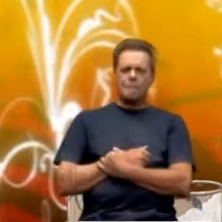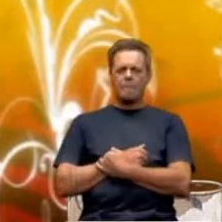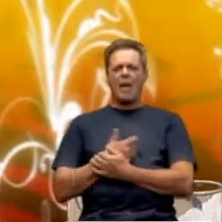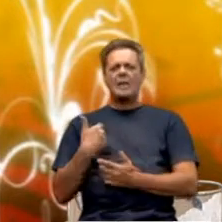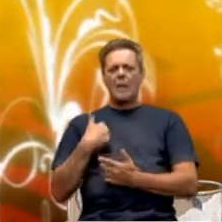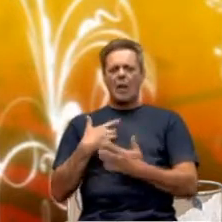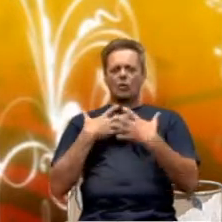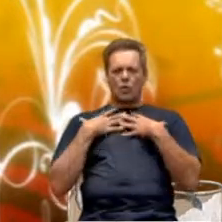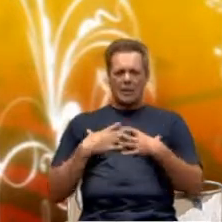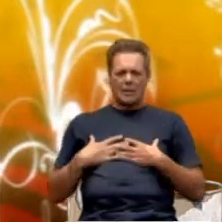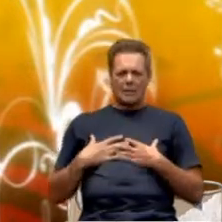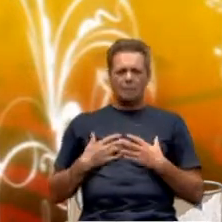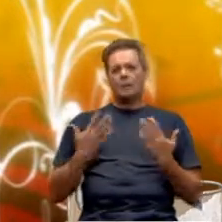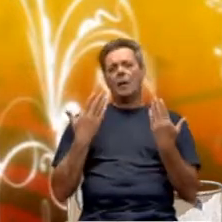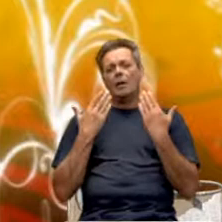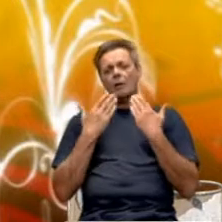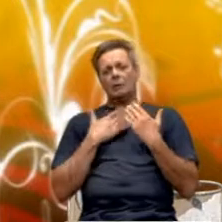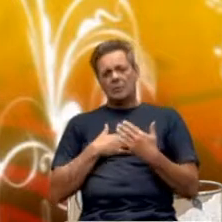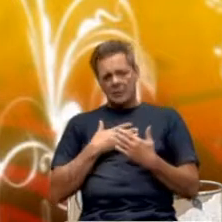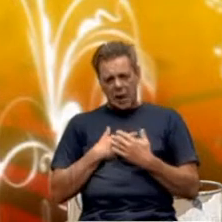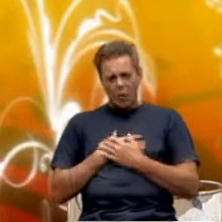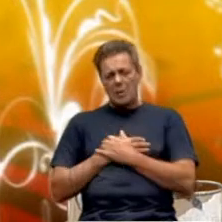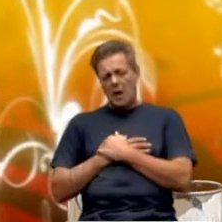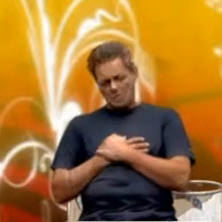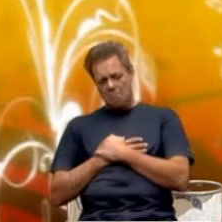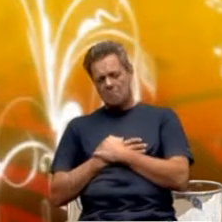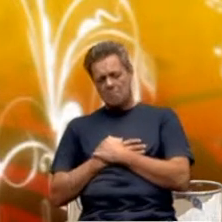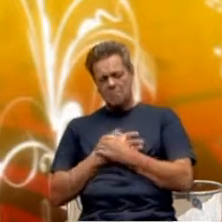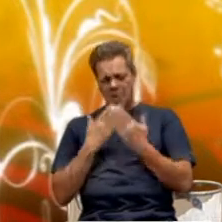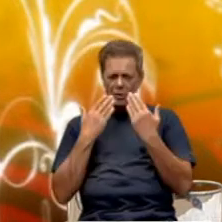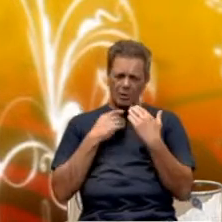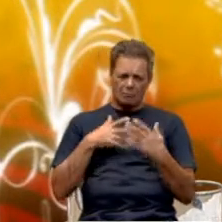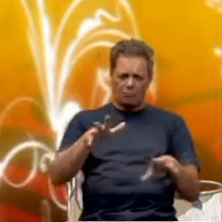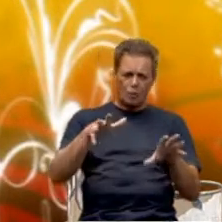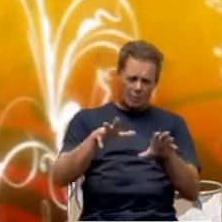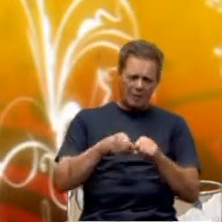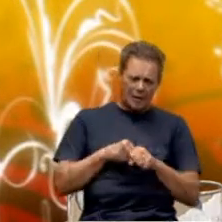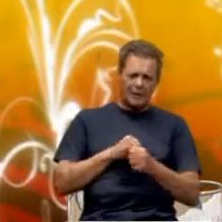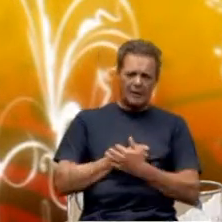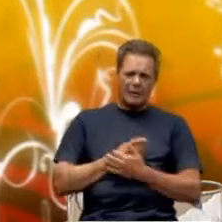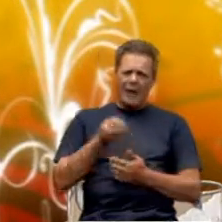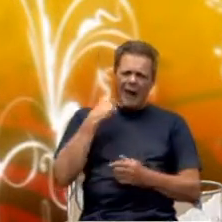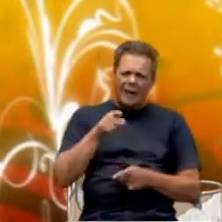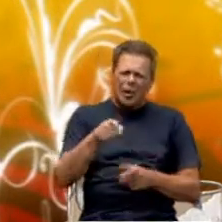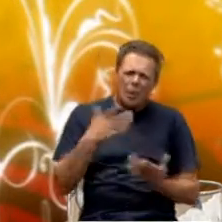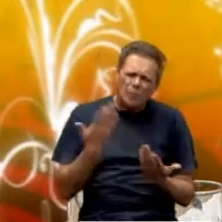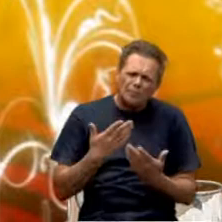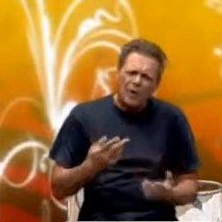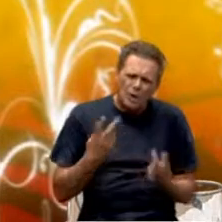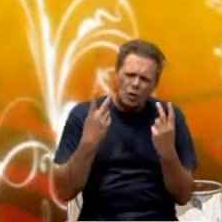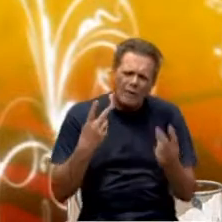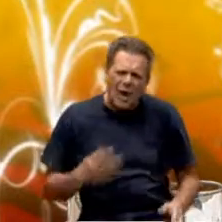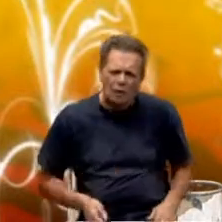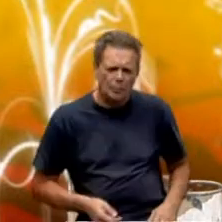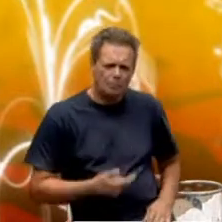Eto, drago mi je da ste te radionice imali. Odmah sam se zalijepila za njih kad sam vidjela. To je jako, jako pametno. Ali ono što je isto važno,